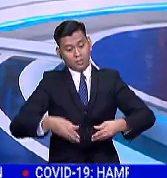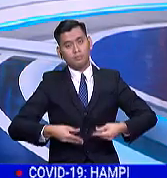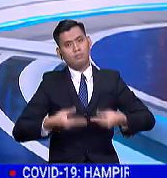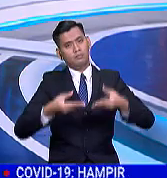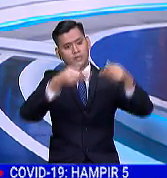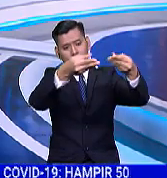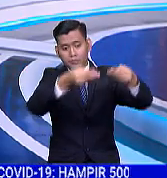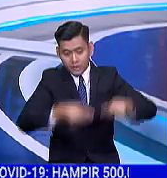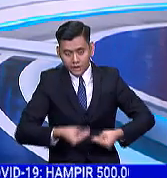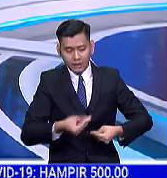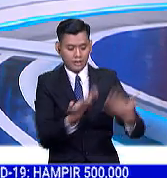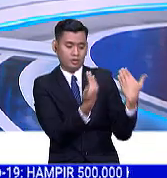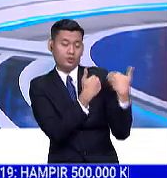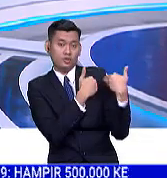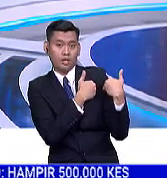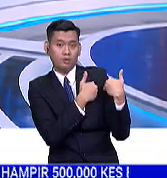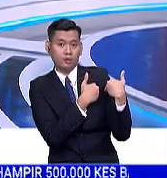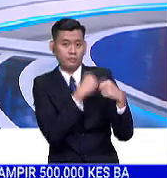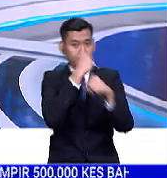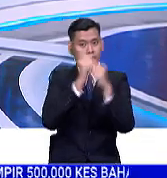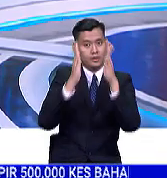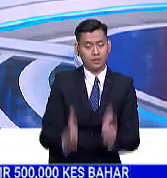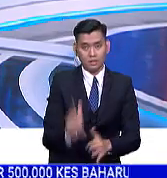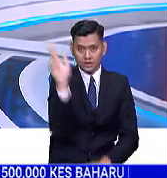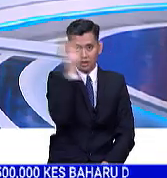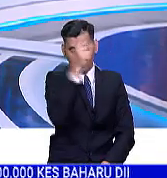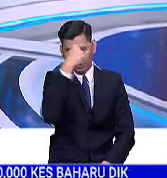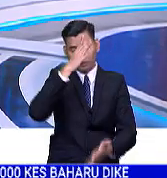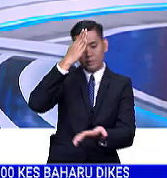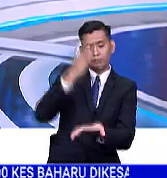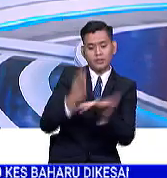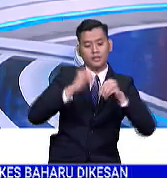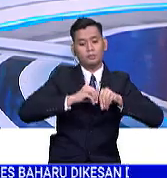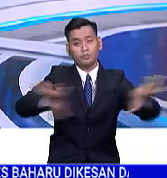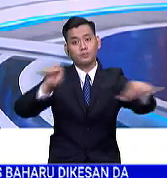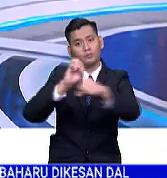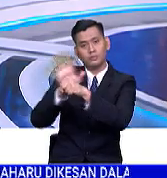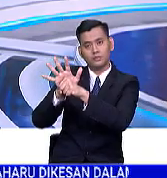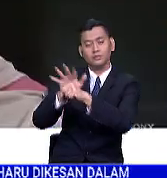Rose tanggungjawab bersama ke arah memutuskan rantai anu aba berkenaan